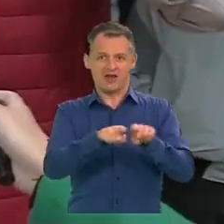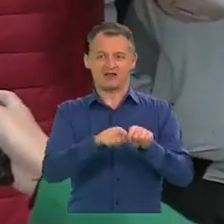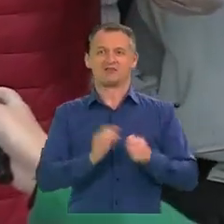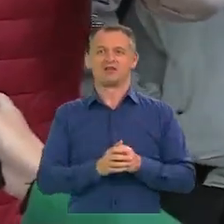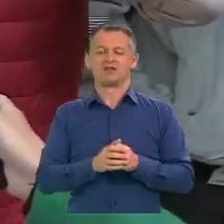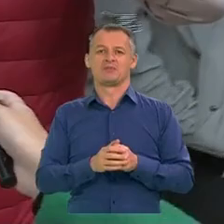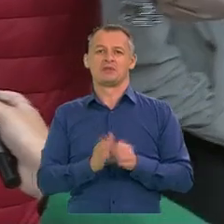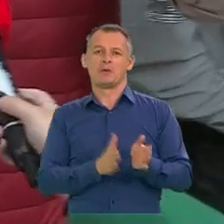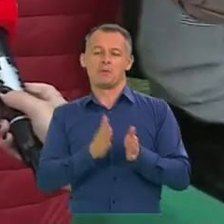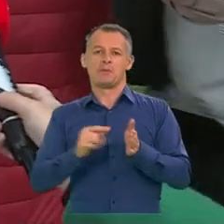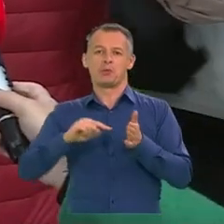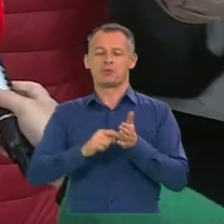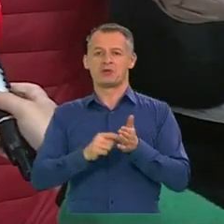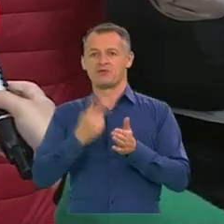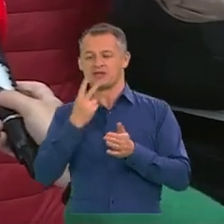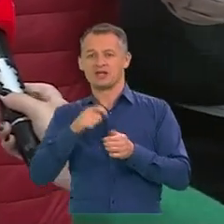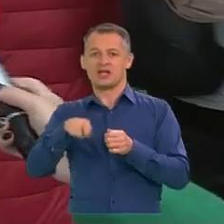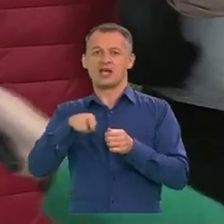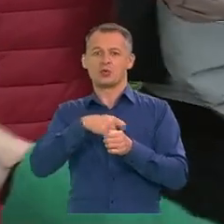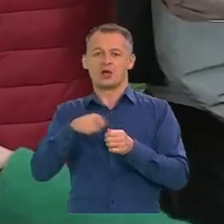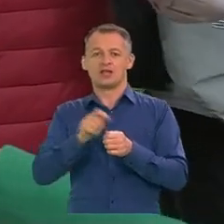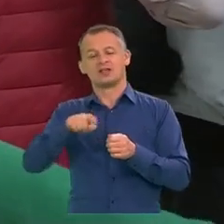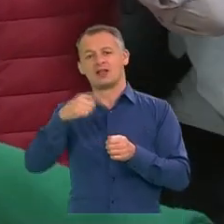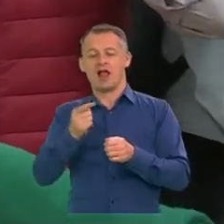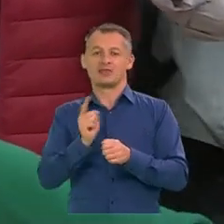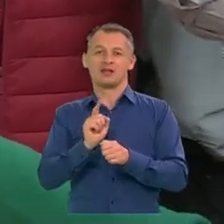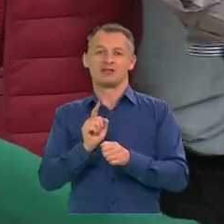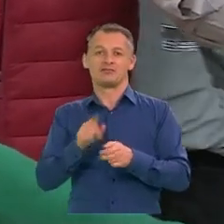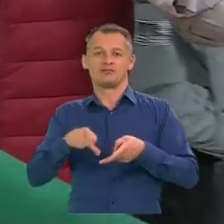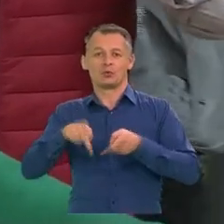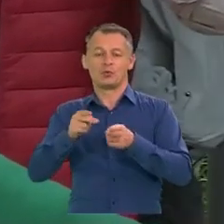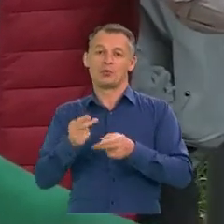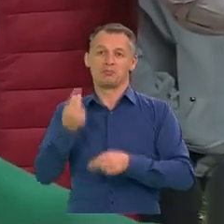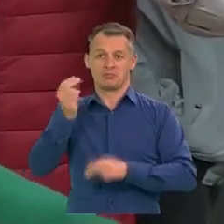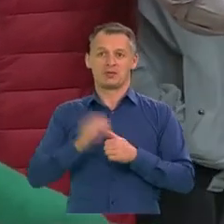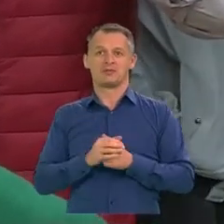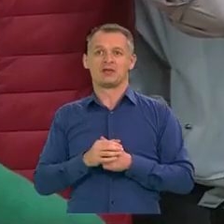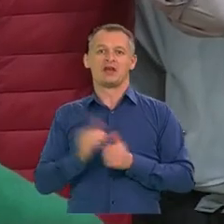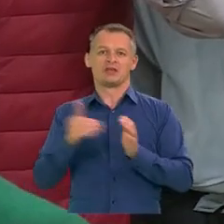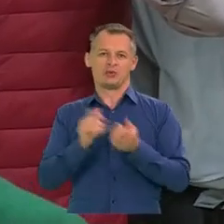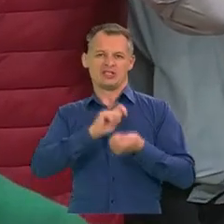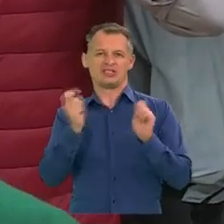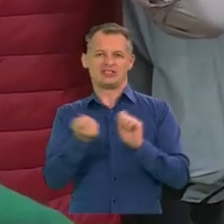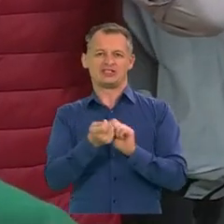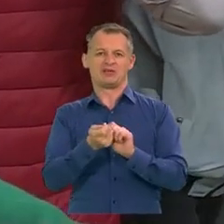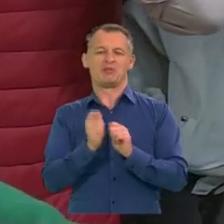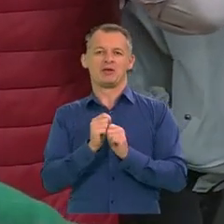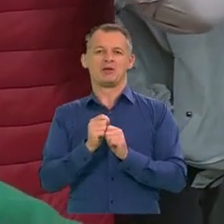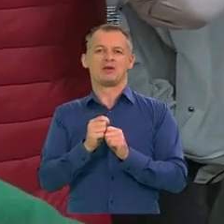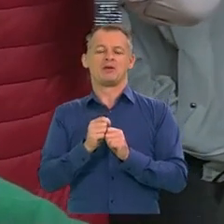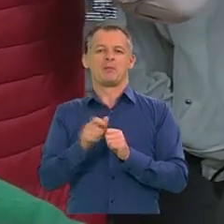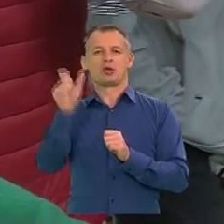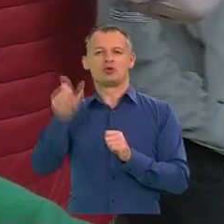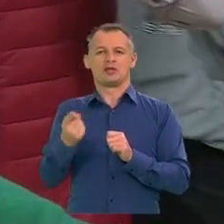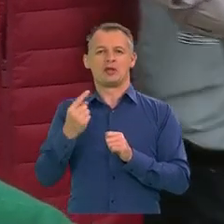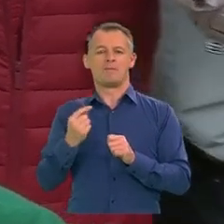vedere al educației, promisător în alte direcții. Ar trebui să fac o schimbare și în politică și în zonele de conducere pentru